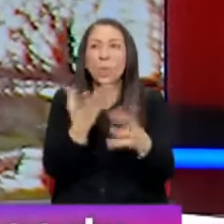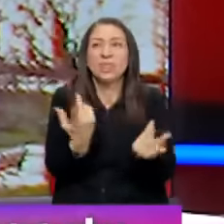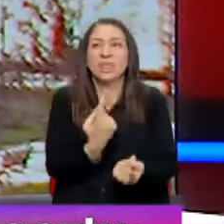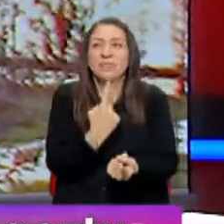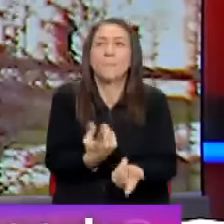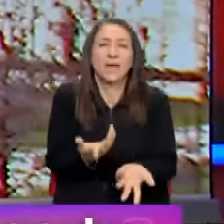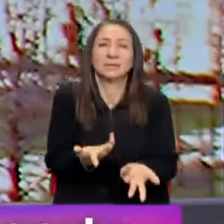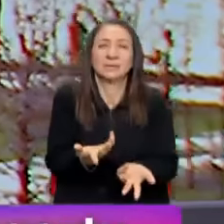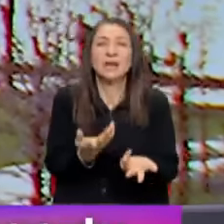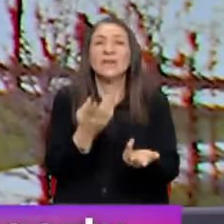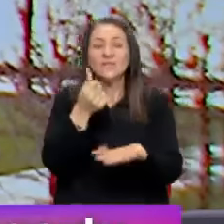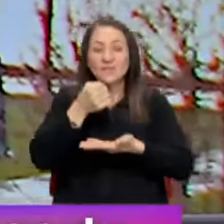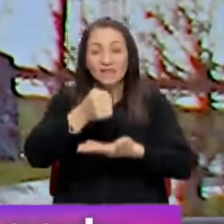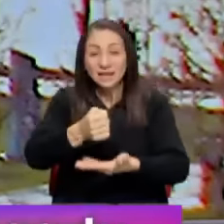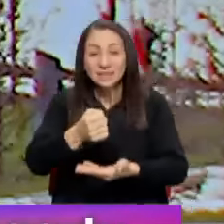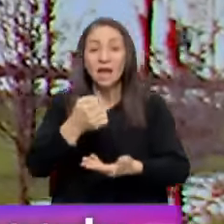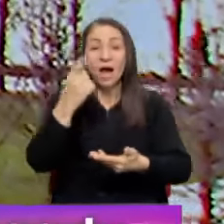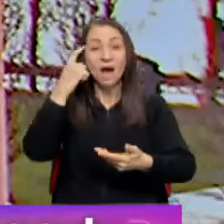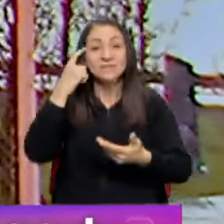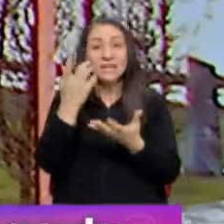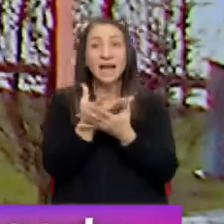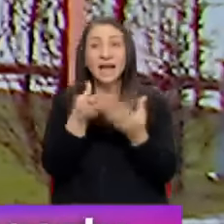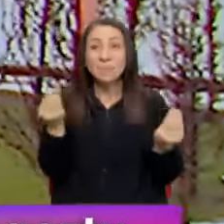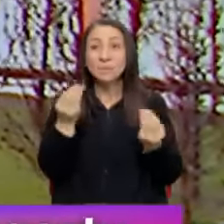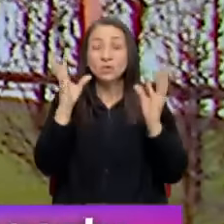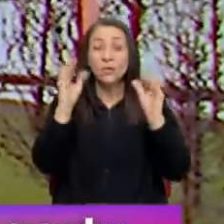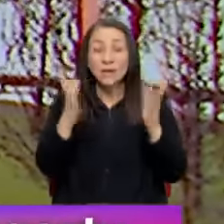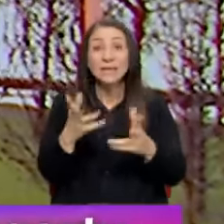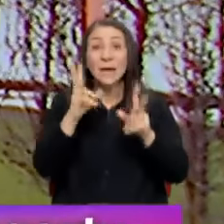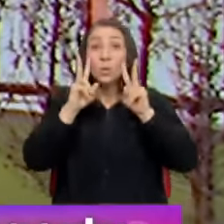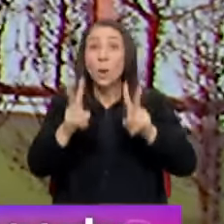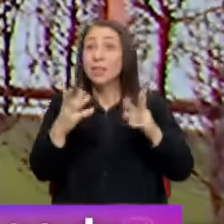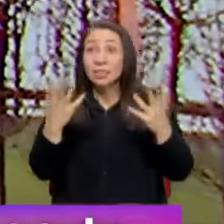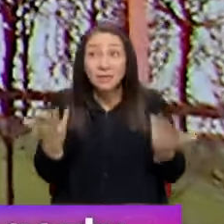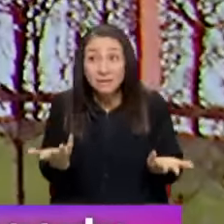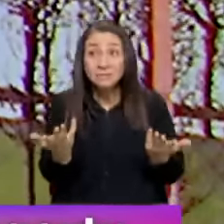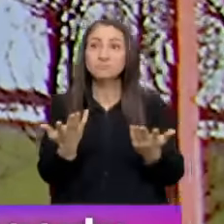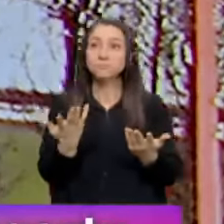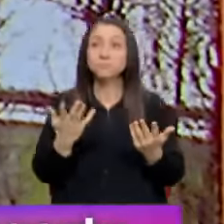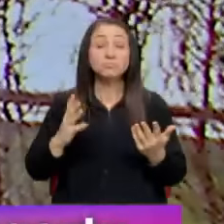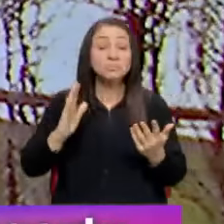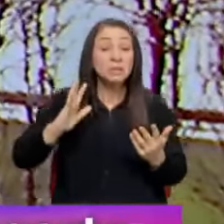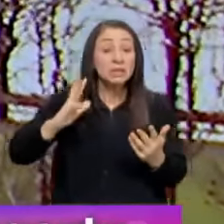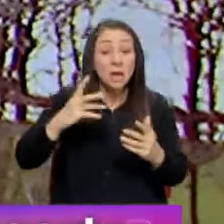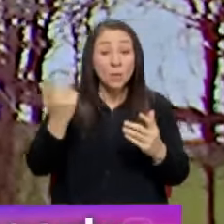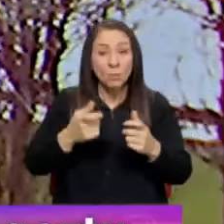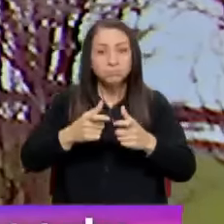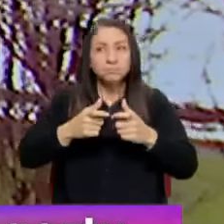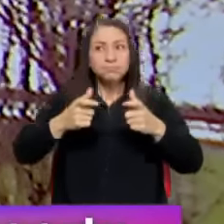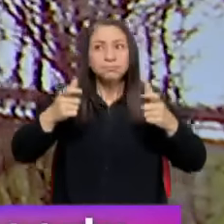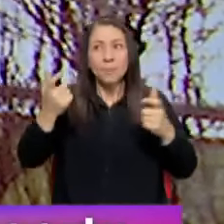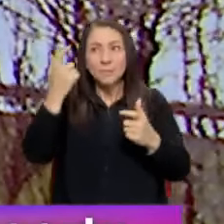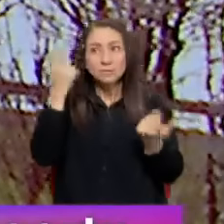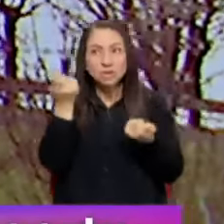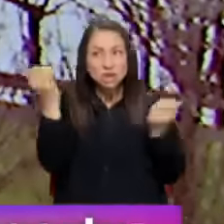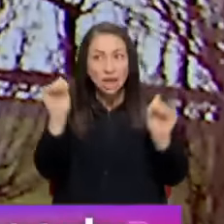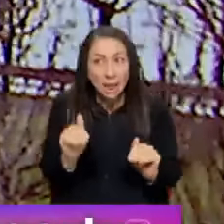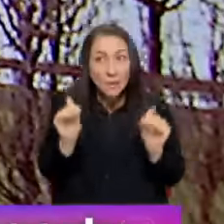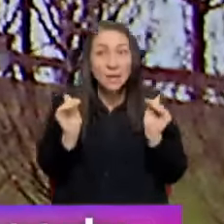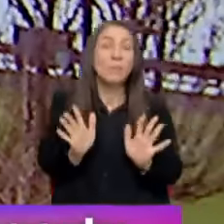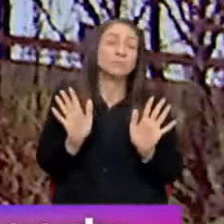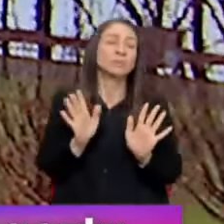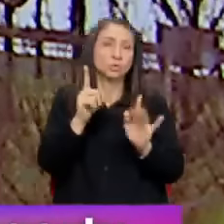demek acaba ve finansal hafıza kaybının sık belirtileri nedir? Sonra ilerlerse ne olur, başımıza bir iş gelir mi gelmez